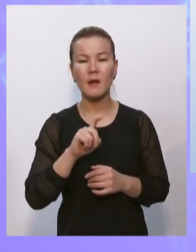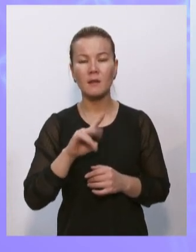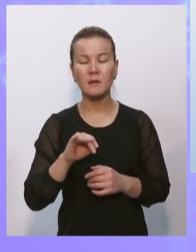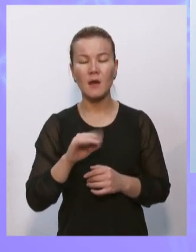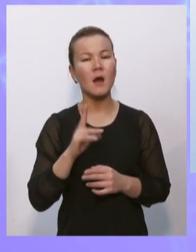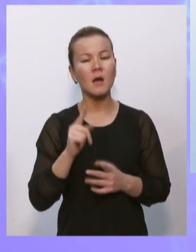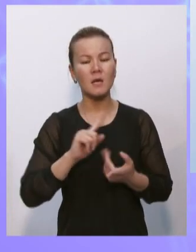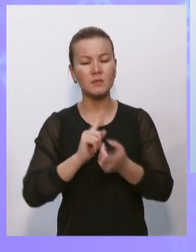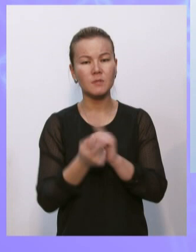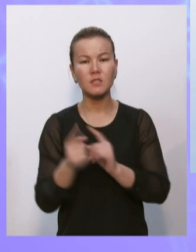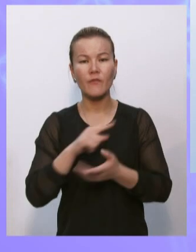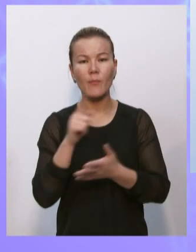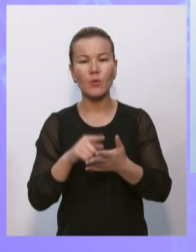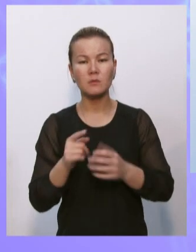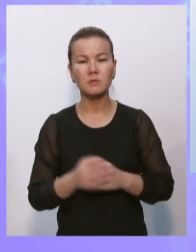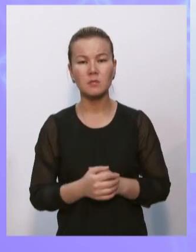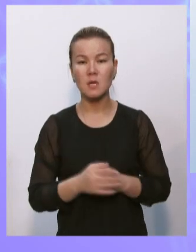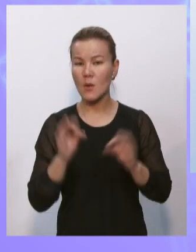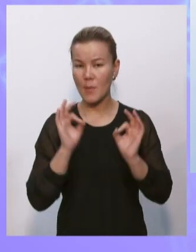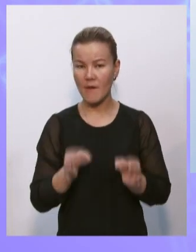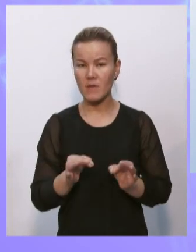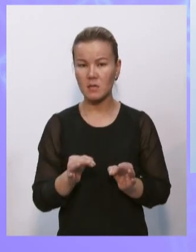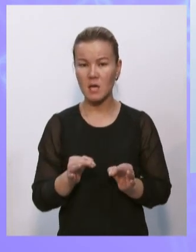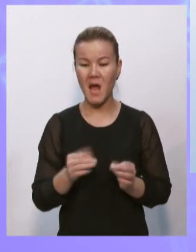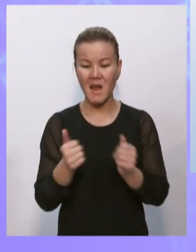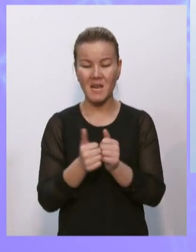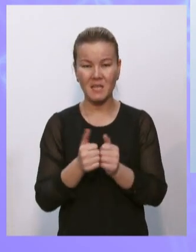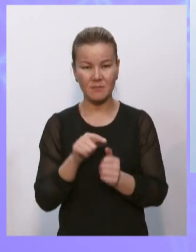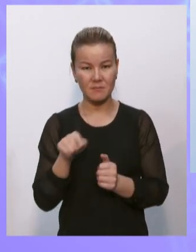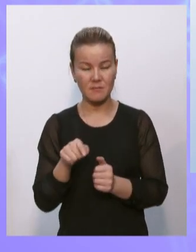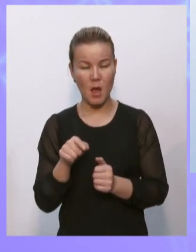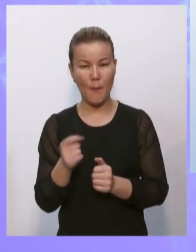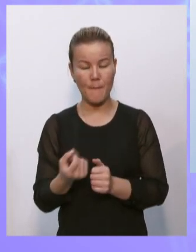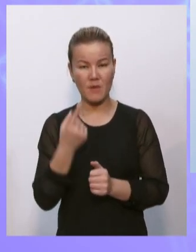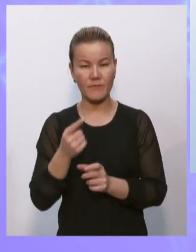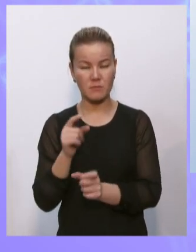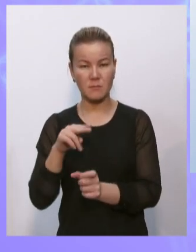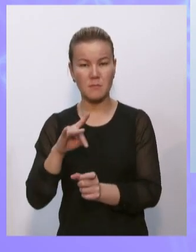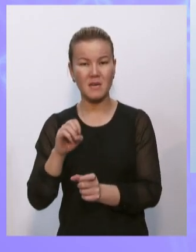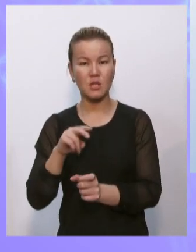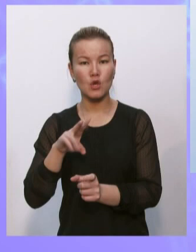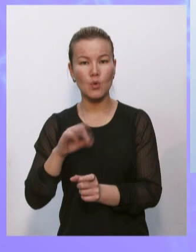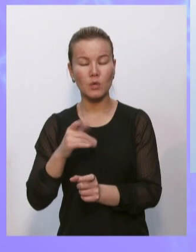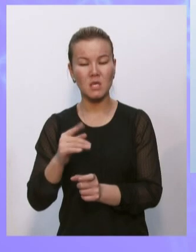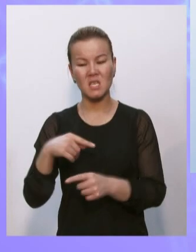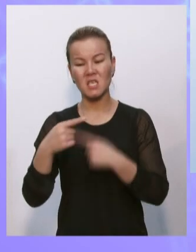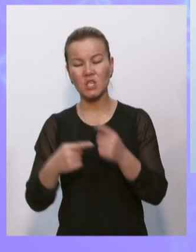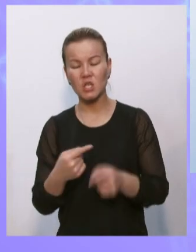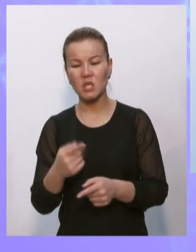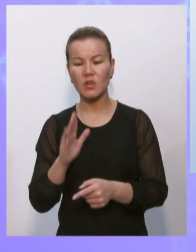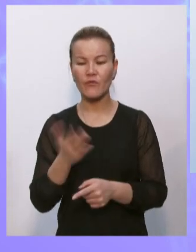Как изменились вопросы? Правильно, рядом с ними появились предлоги. Через,